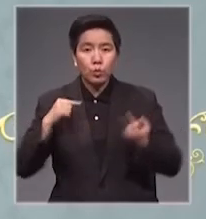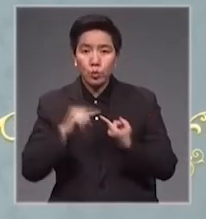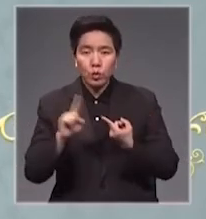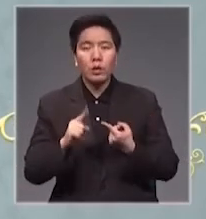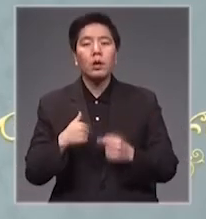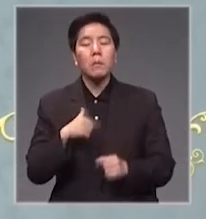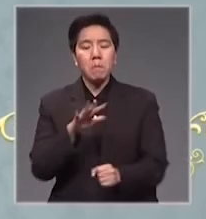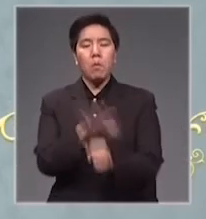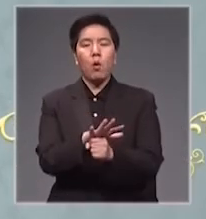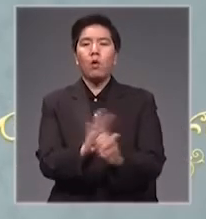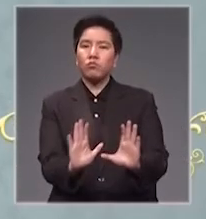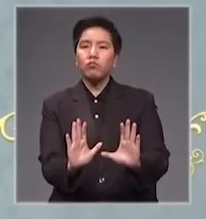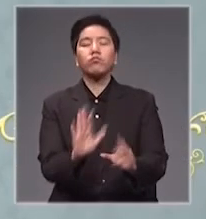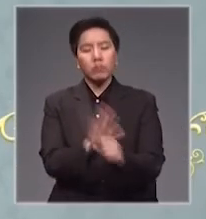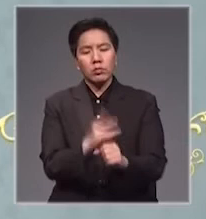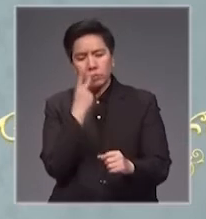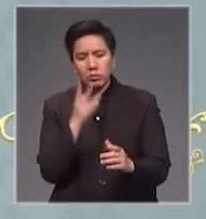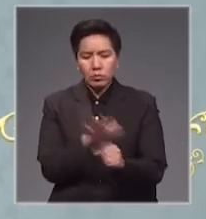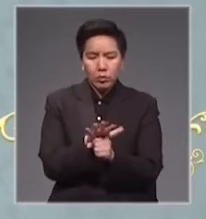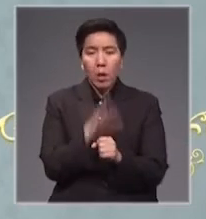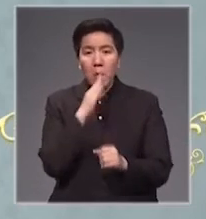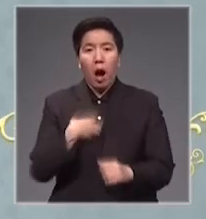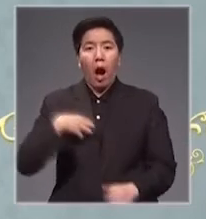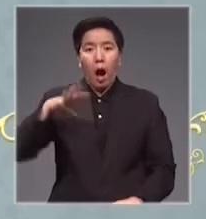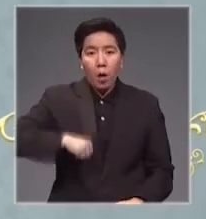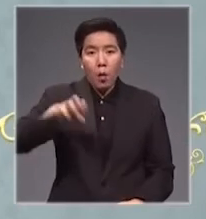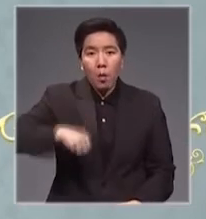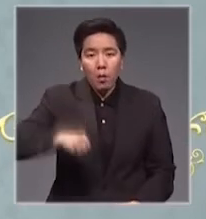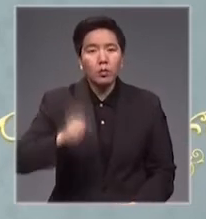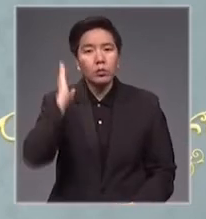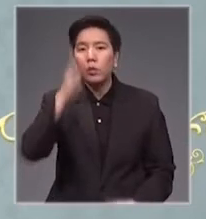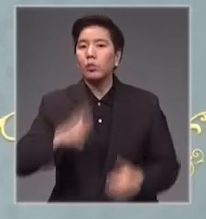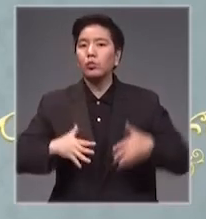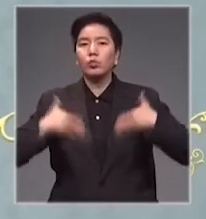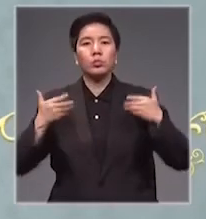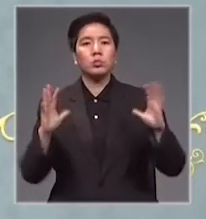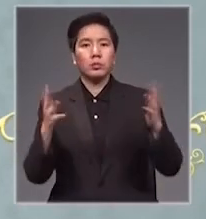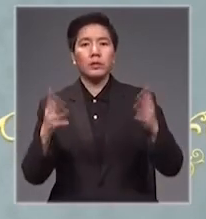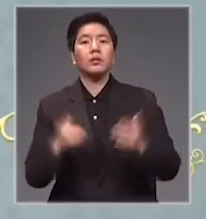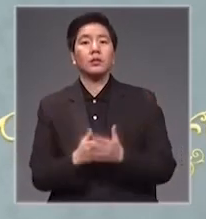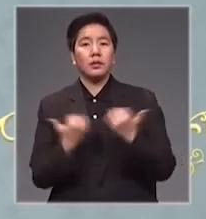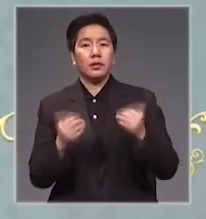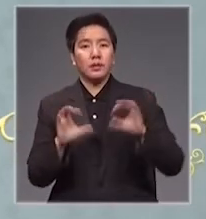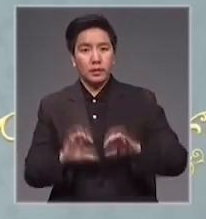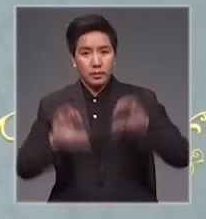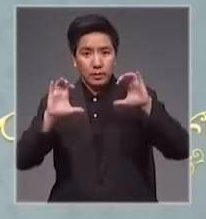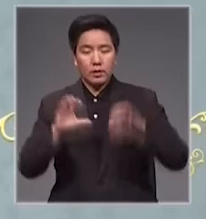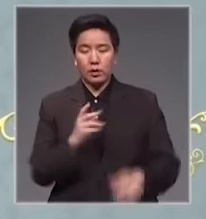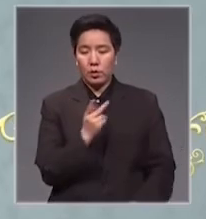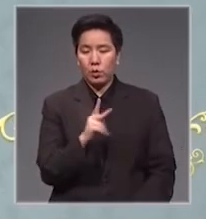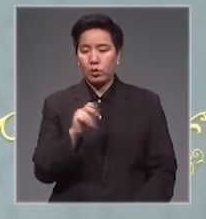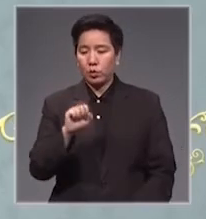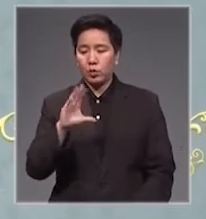อหรือพอเพียงส่วนคนที่ไม่รู้จักพอก็จะไม่เคยมีความสุขเลยนะครับรัฐบาลและคสช.ยอมรับว่าการปราบป